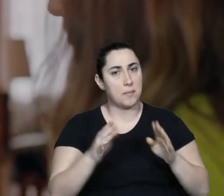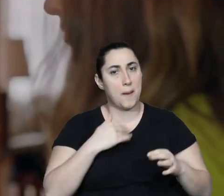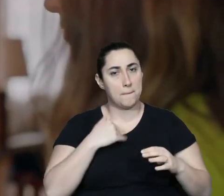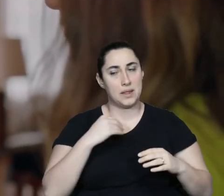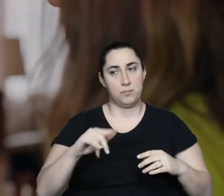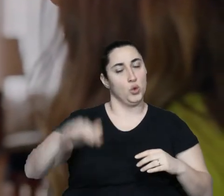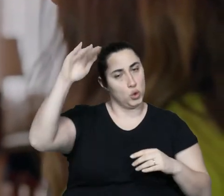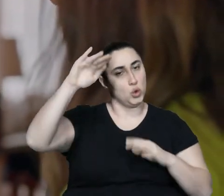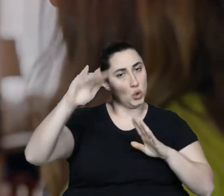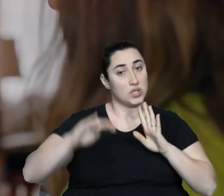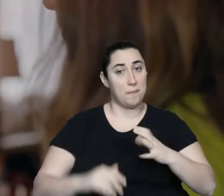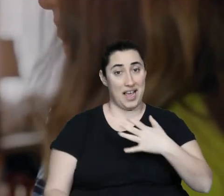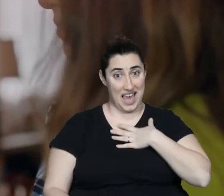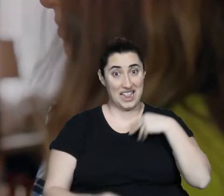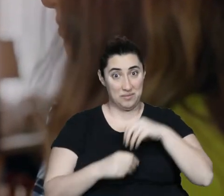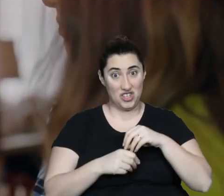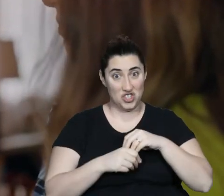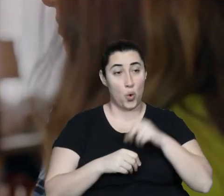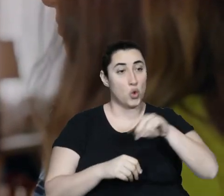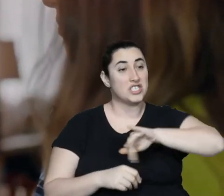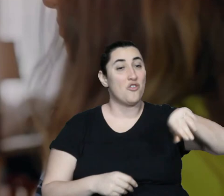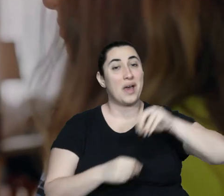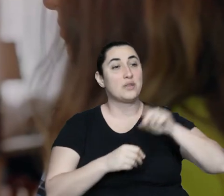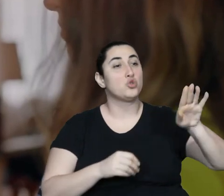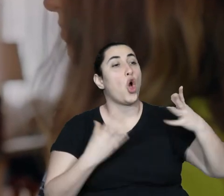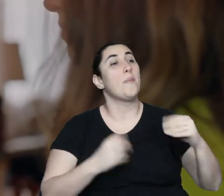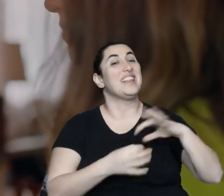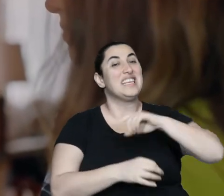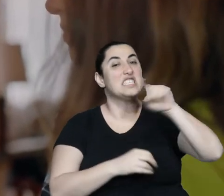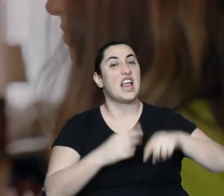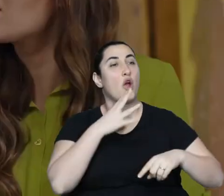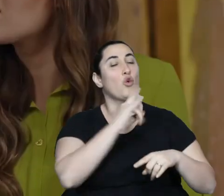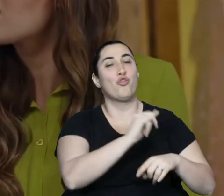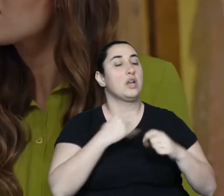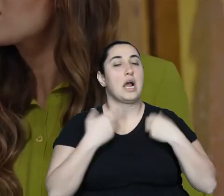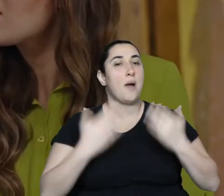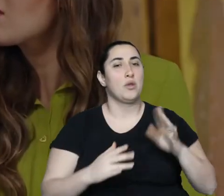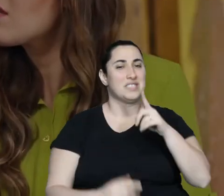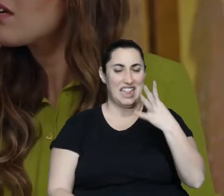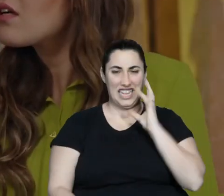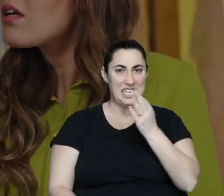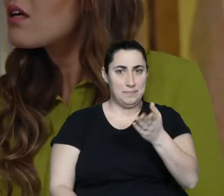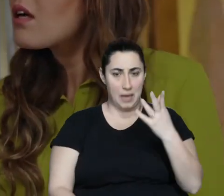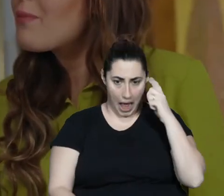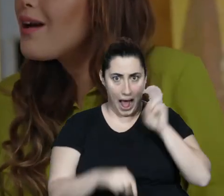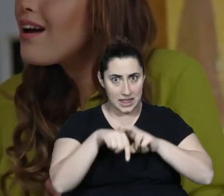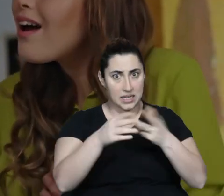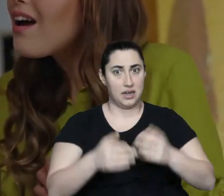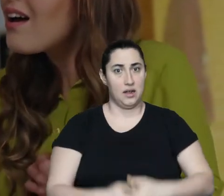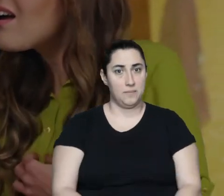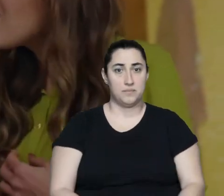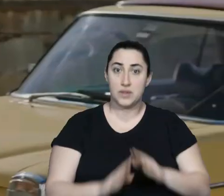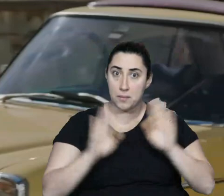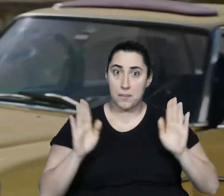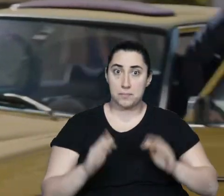büyüğüm olabilirsin ama kendime de şu an kendisini savunmak için burada olmayan o insanlara da hakaret ettirmem. Sen bir kim olduğunu hatırla önce.